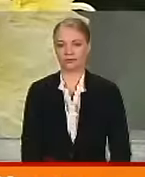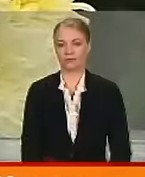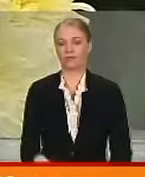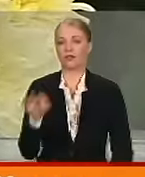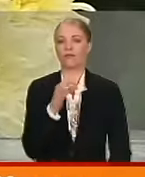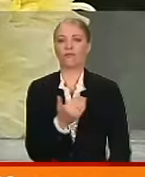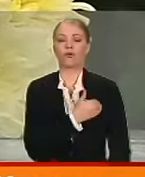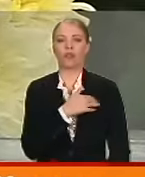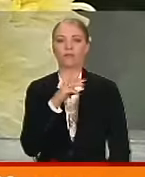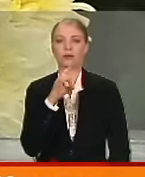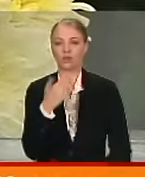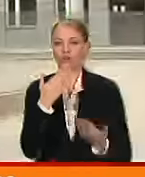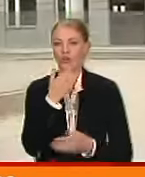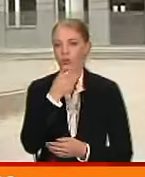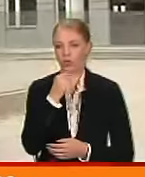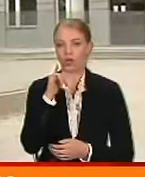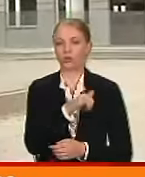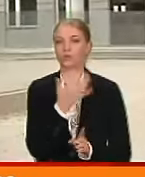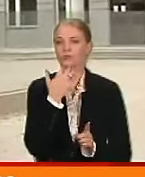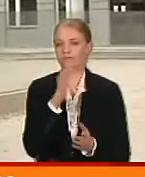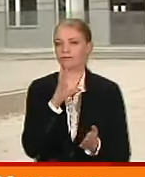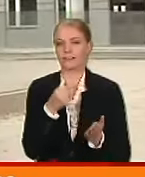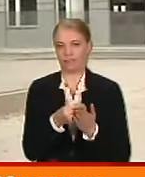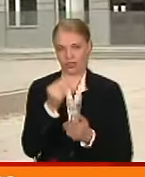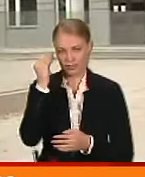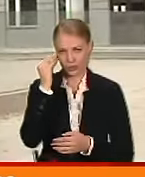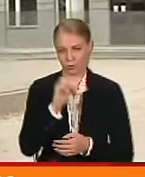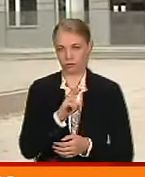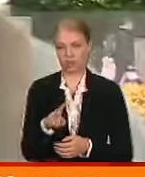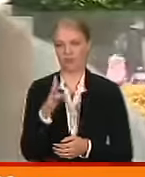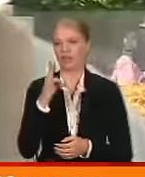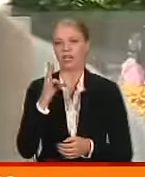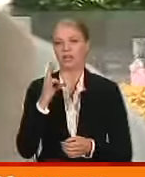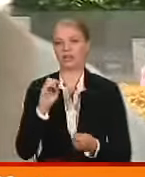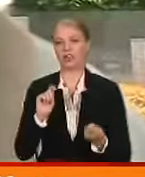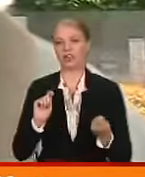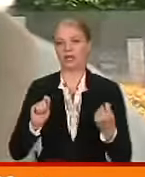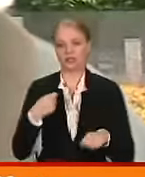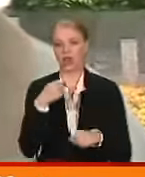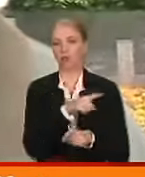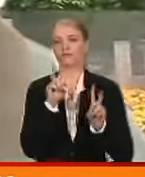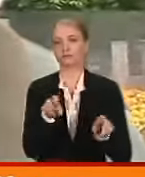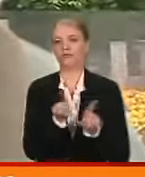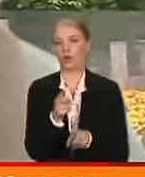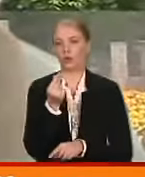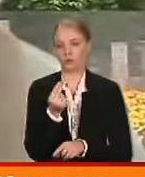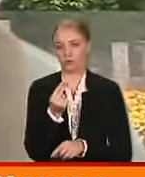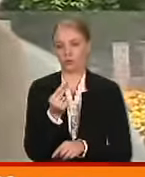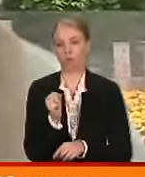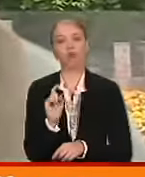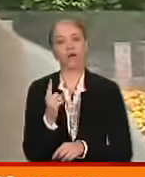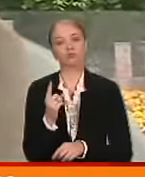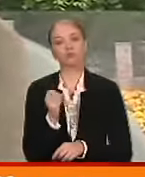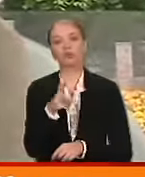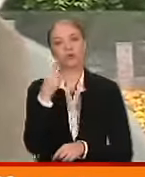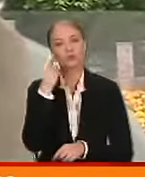Про наміри мера щодо Леніна у старенького власна думка. Не зря он заломил такую цену за него. А почему,